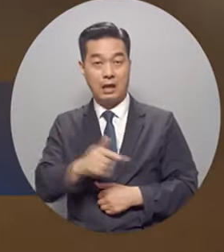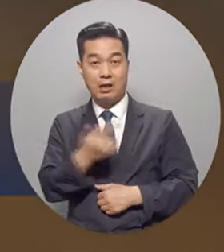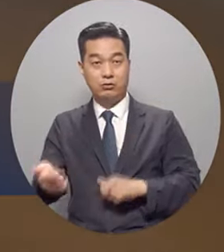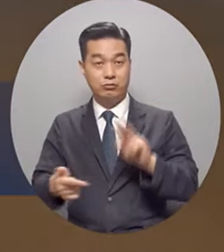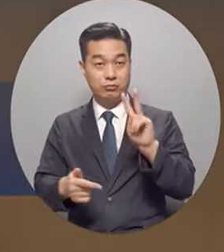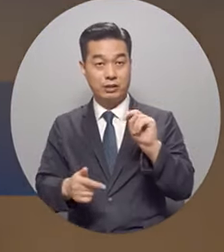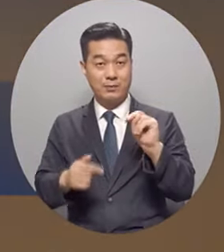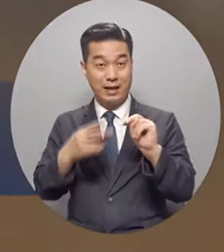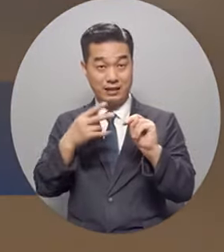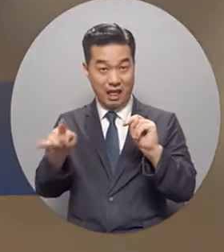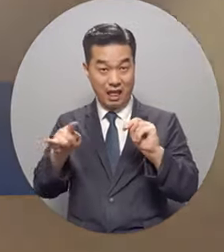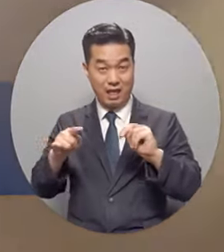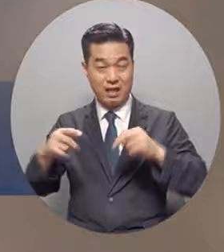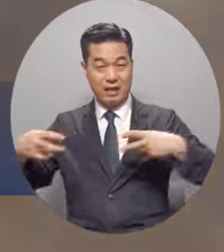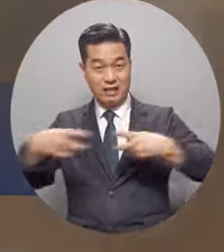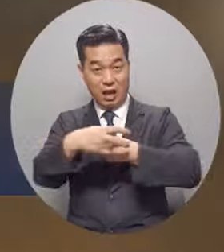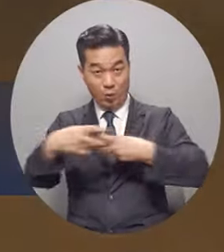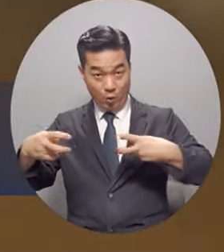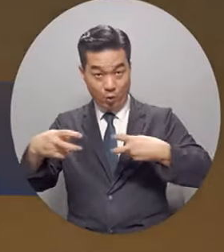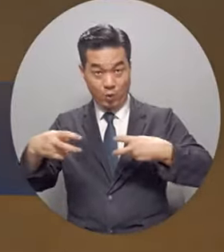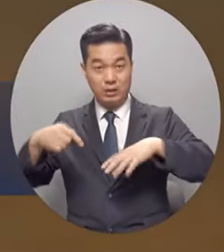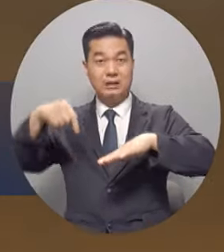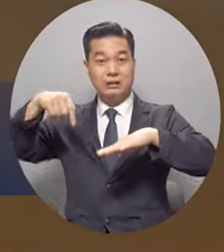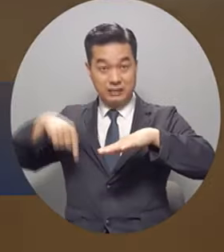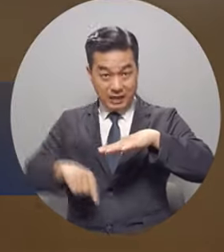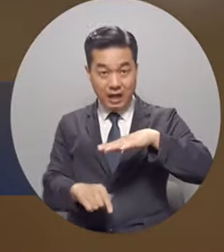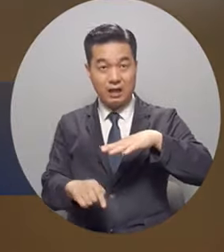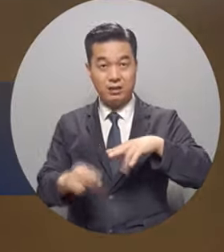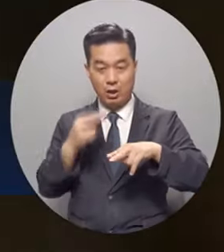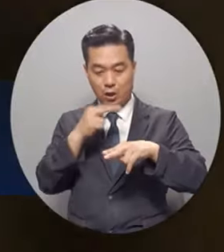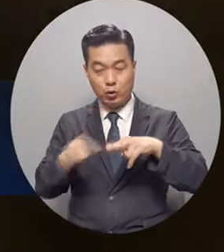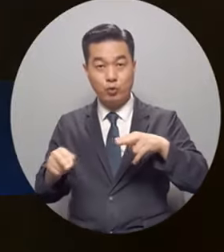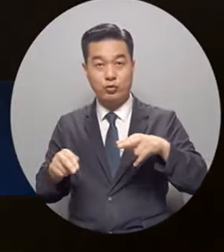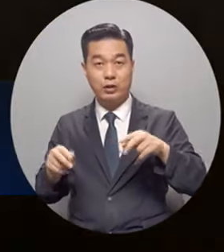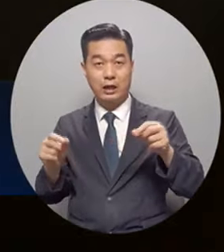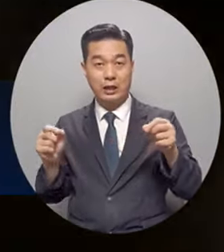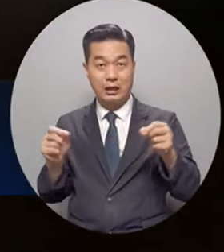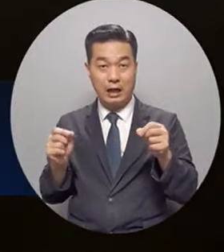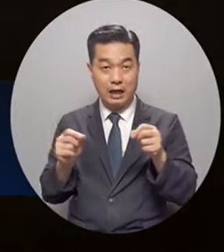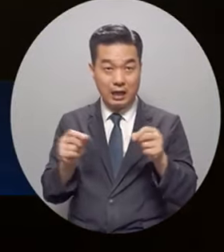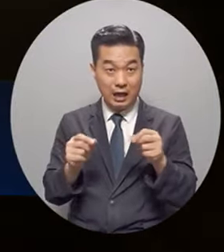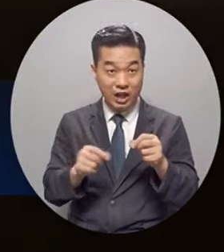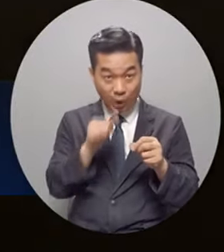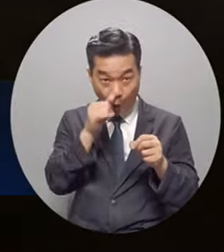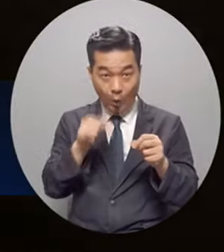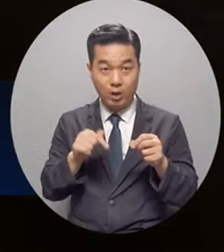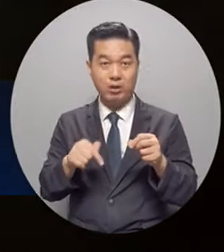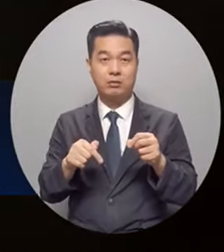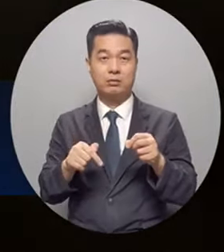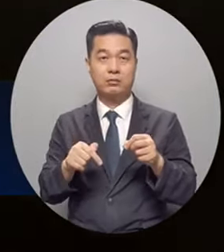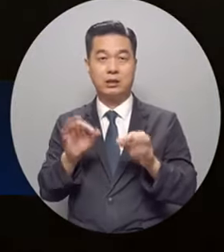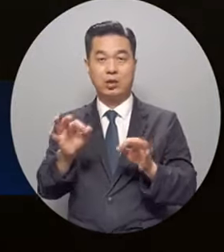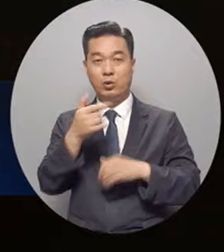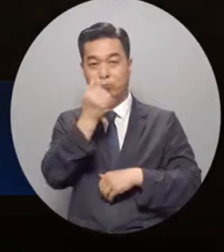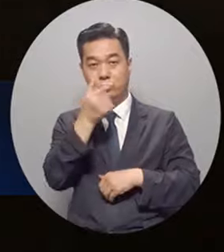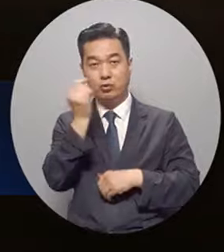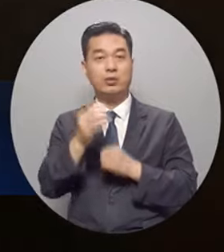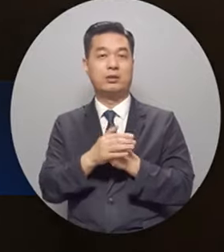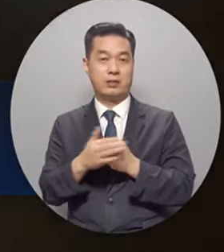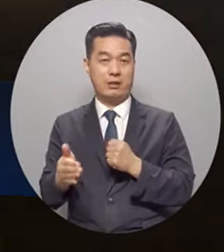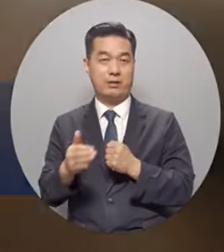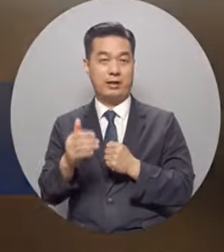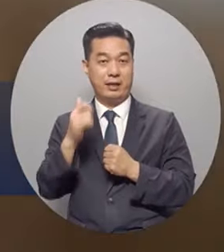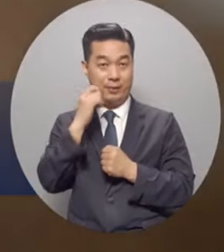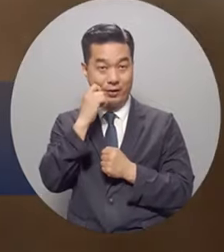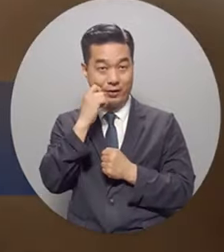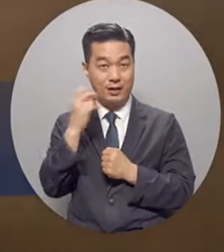그 차량이 오고 가는 도로 그 지하에서 송유 가까지 다 팠고 거기서 자금관 때문에 이제 못